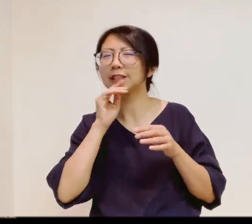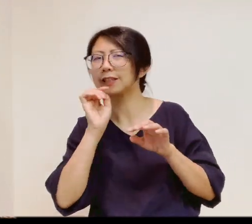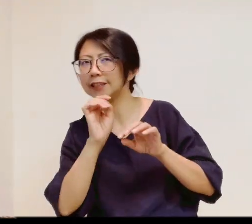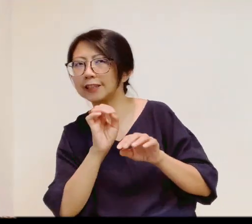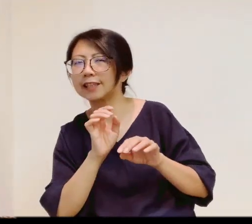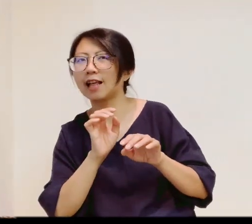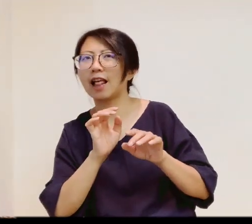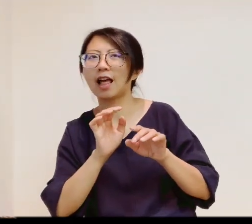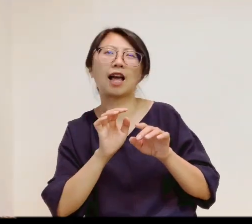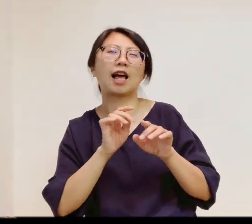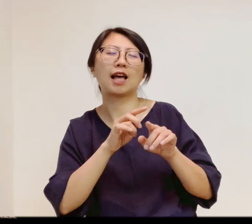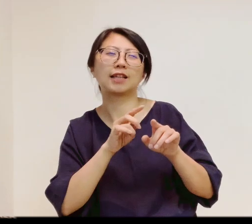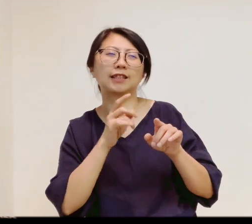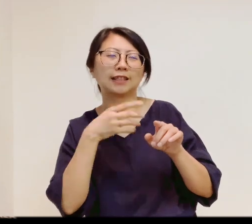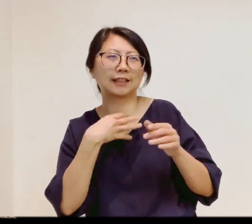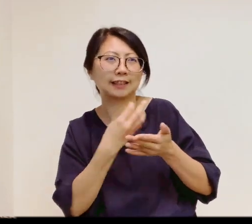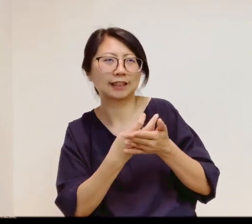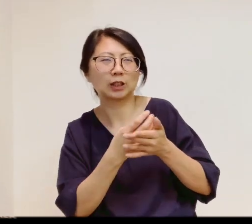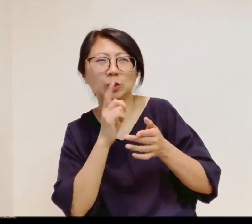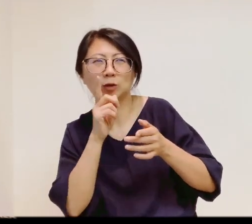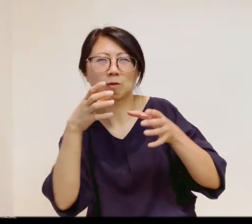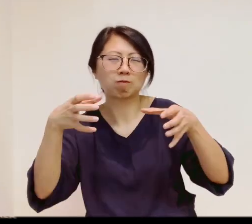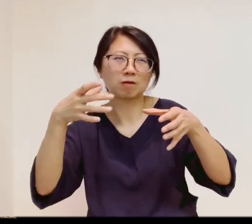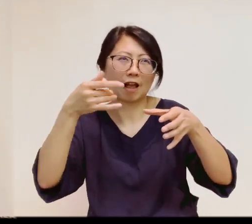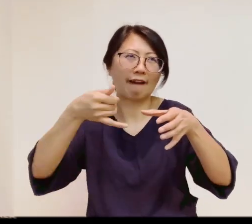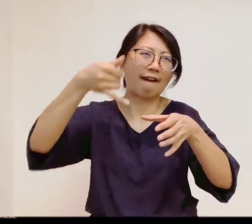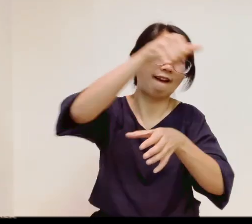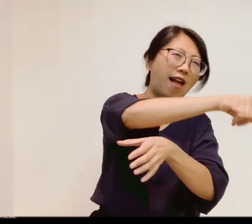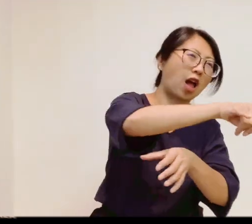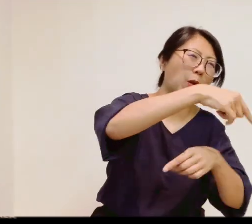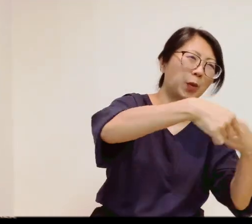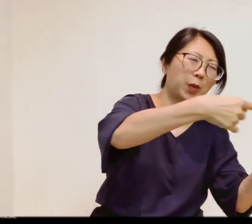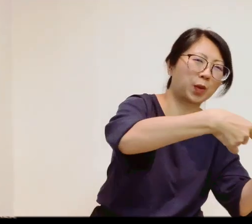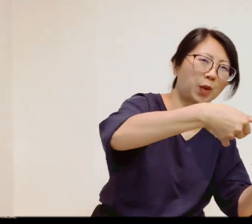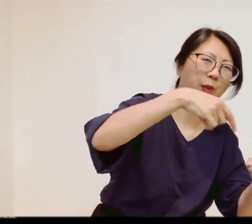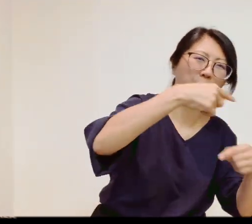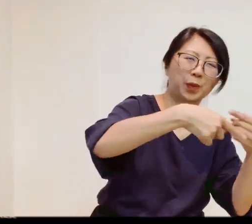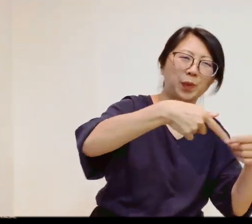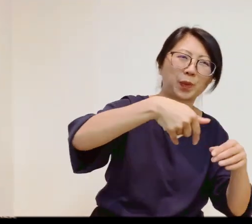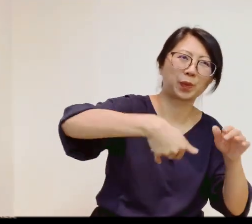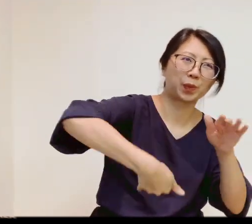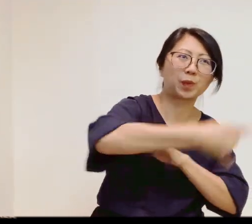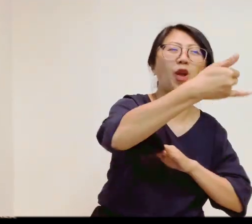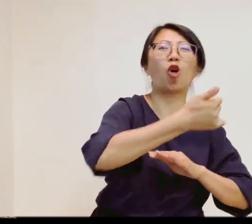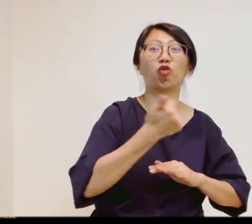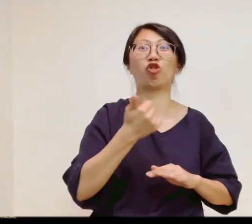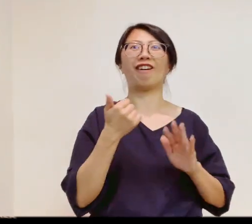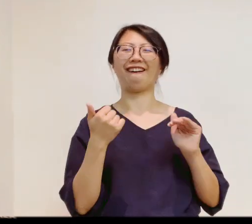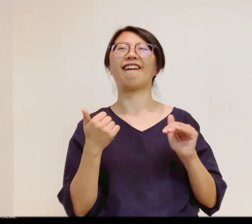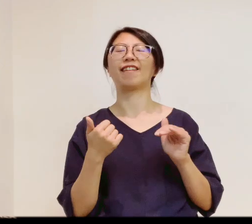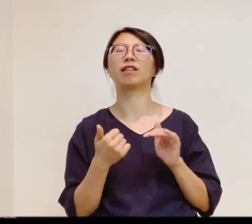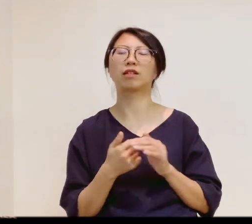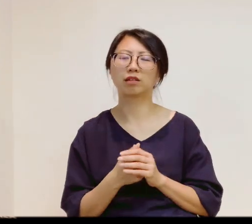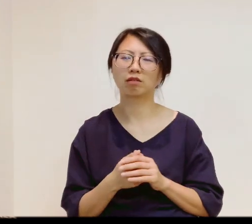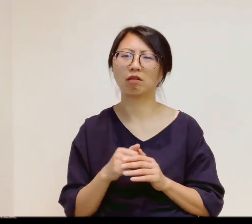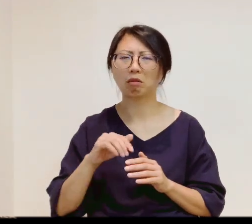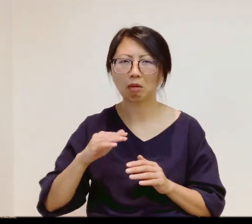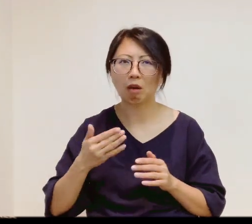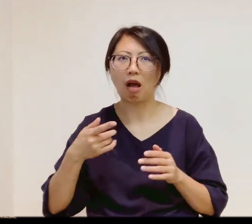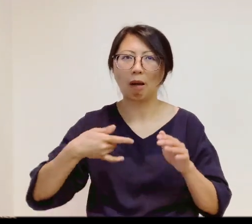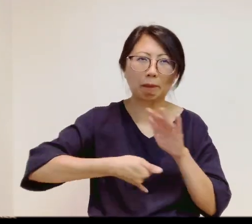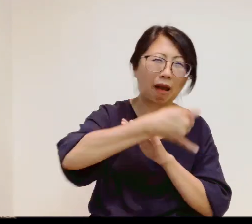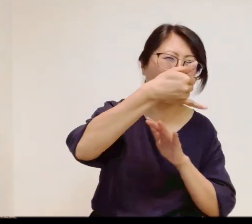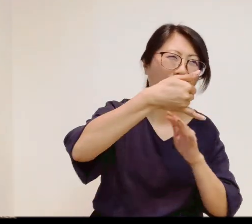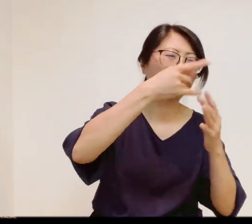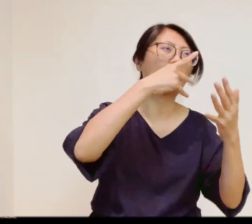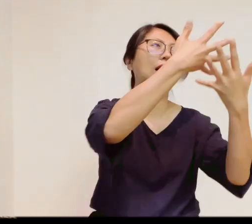喺個儀器裏邊。咁啊去到某個位咧，佢就叫佢咧喐嗰個桶咧，等佢碌離開架車咧，就碌咗落山下邊。但結果你發覺